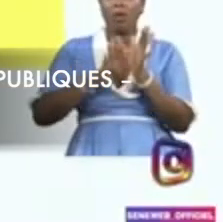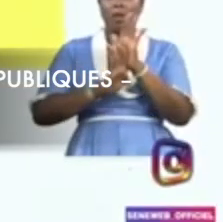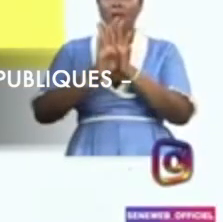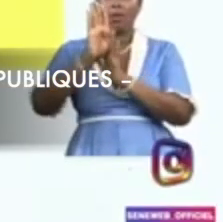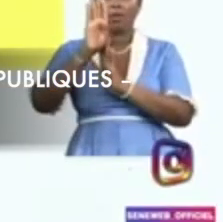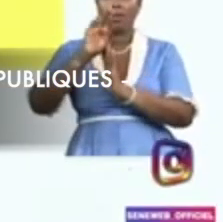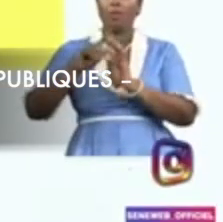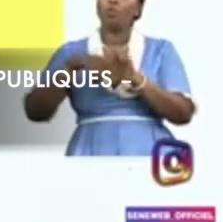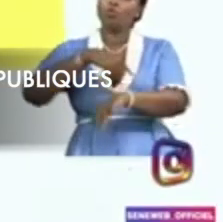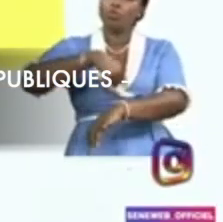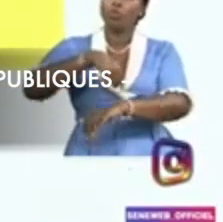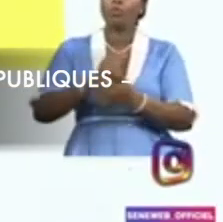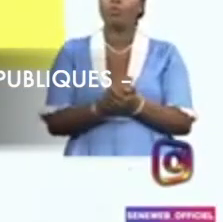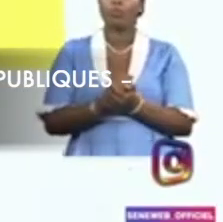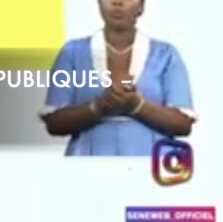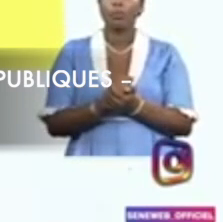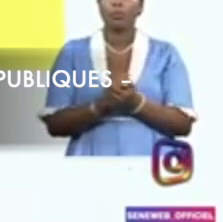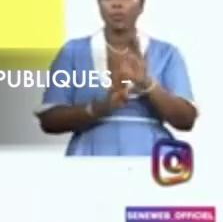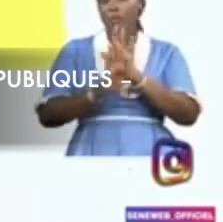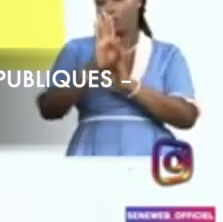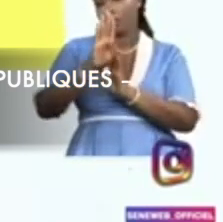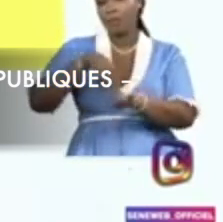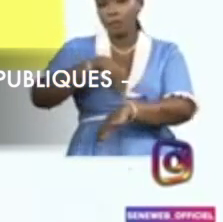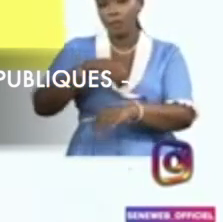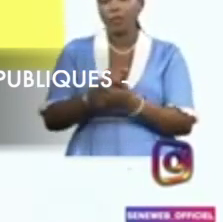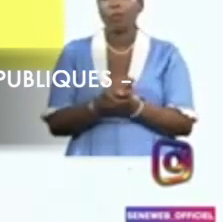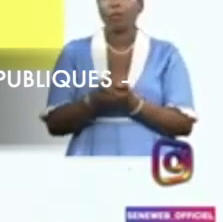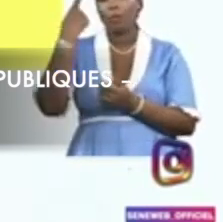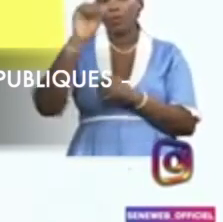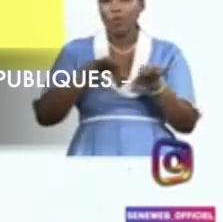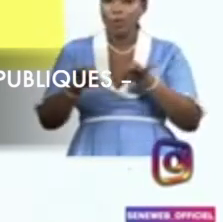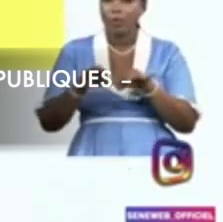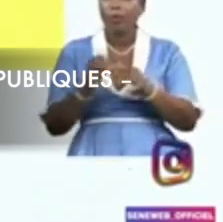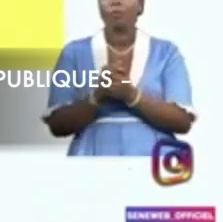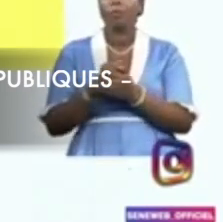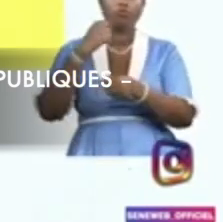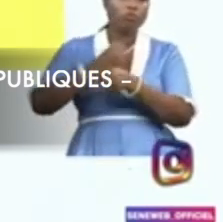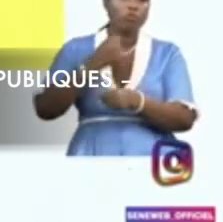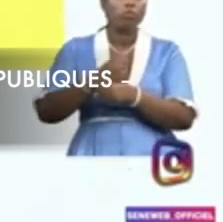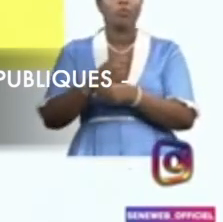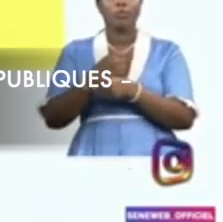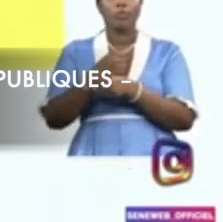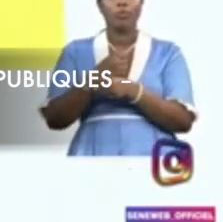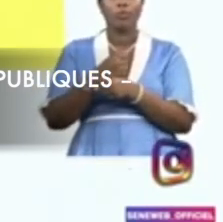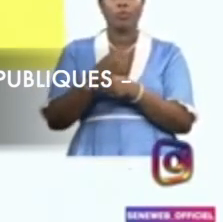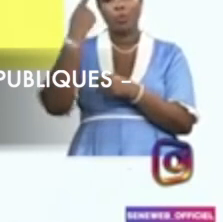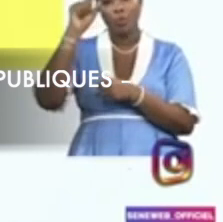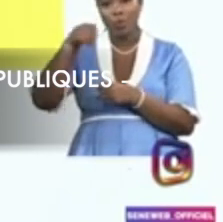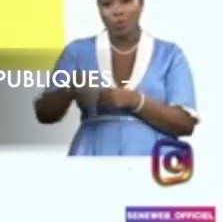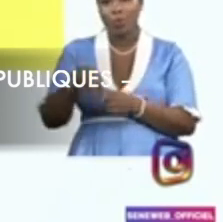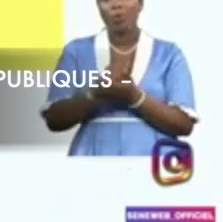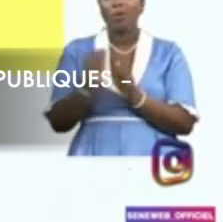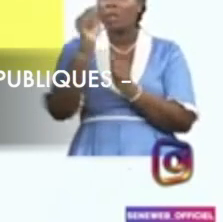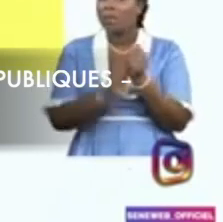durable. Aménagement et développement durable. Mais faire une bonne scène de l'état et service qui est diwanie, ce que de faire gorge bouler que mon